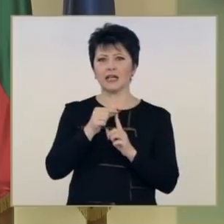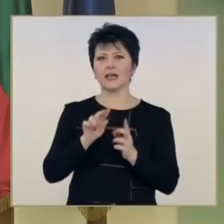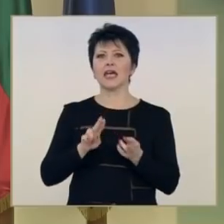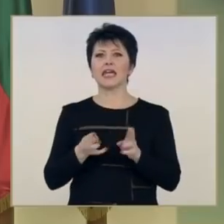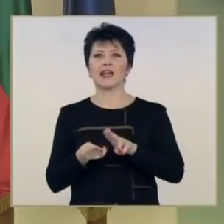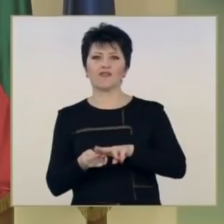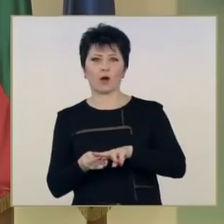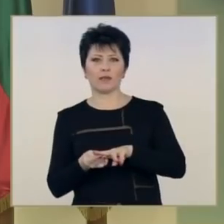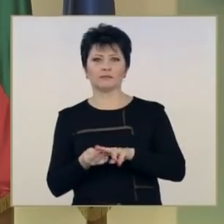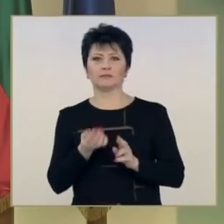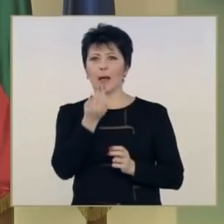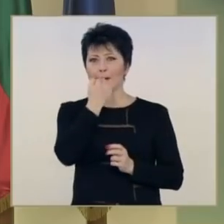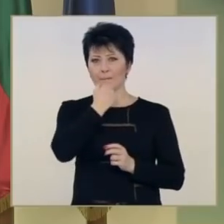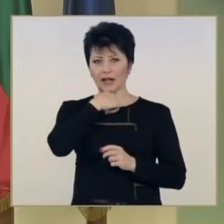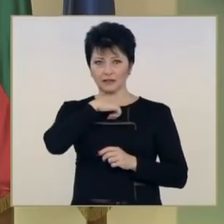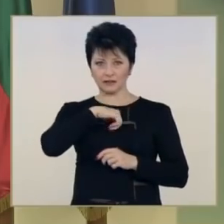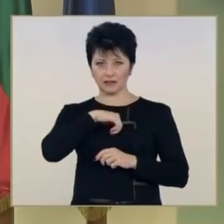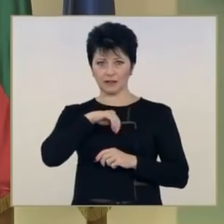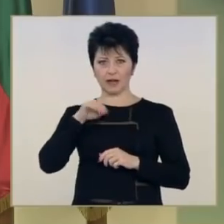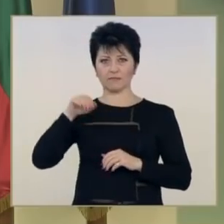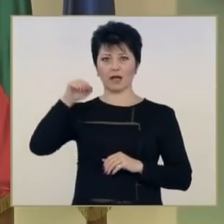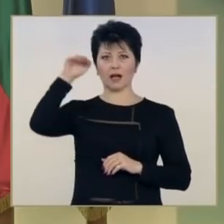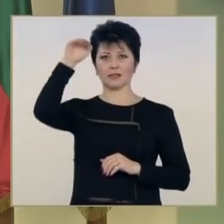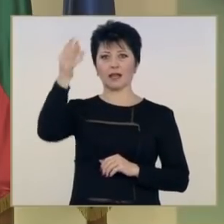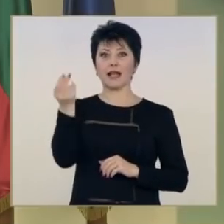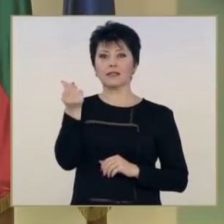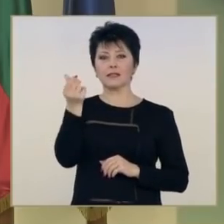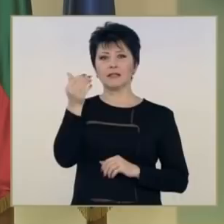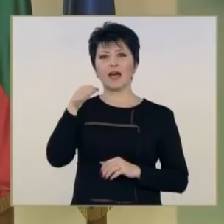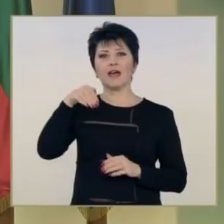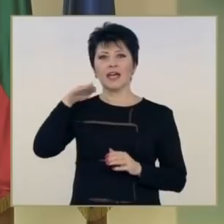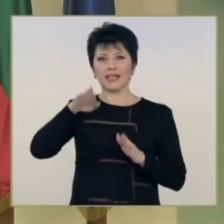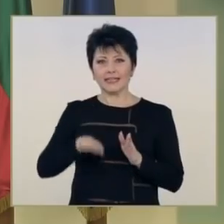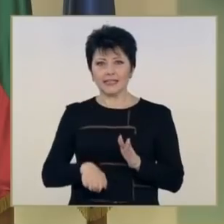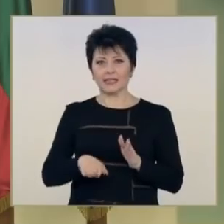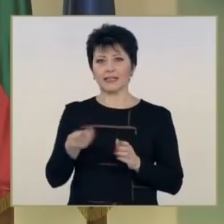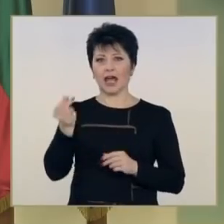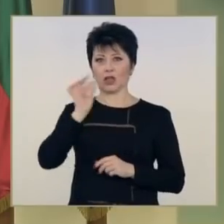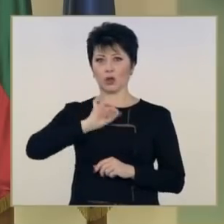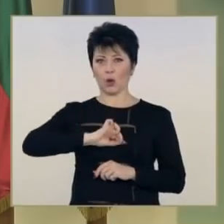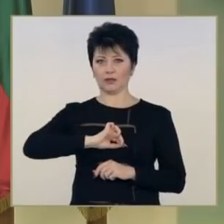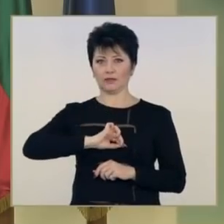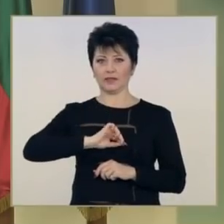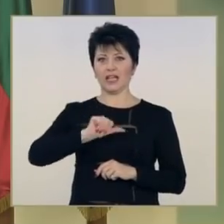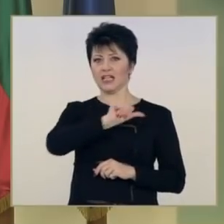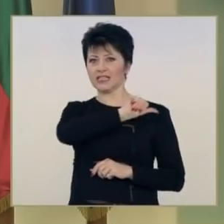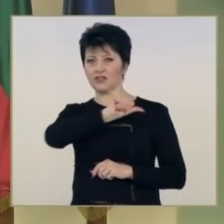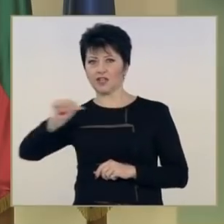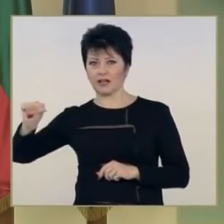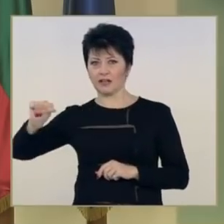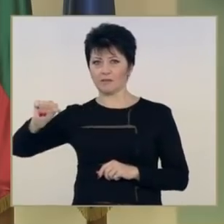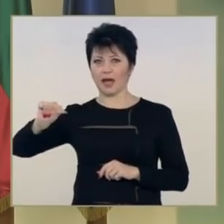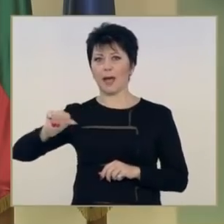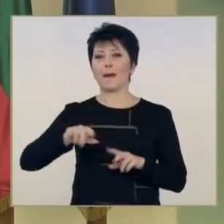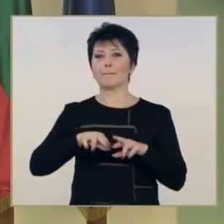реформи. Преглътнахме ръста на цените и ниските доходи. Зачеркнахме машинното гласуване и